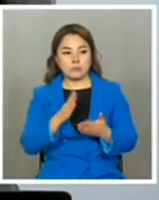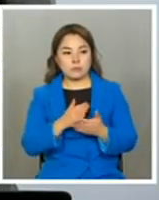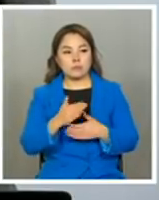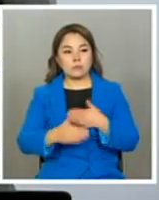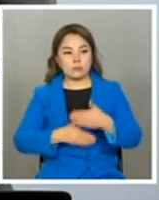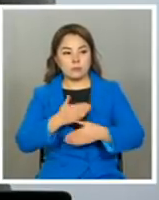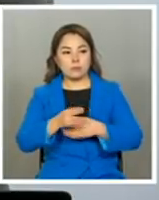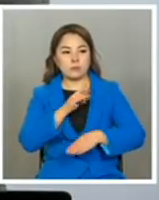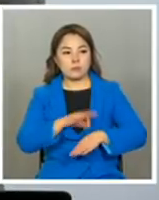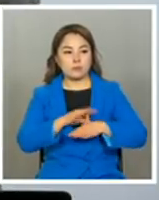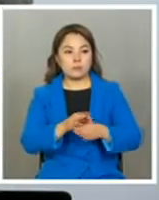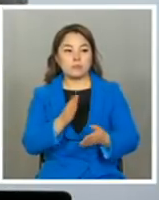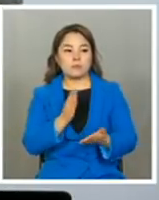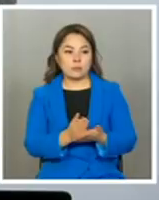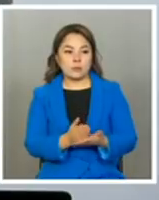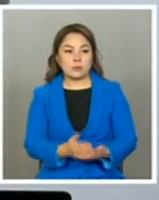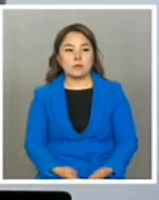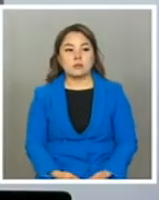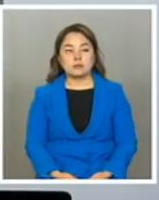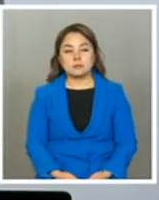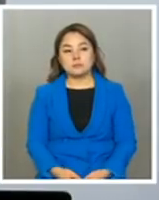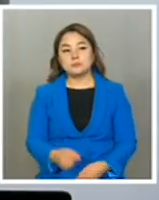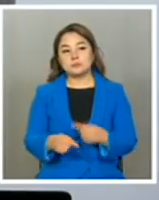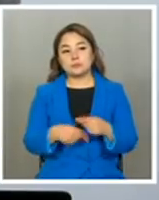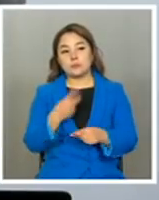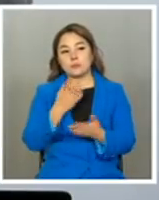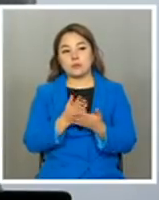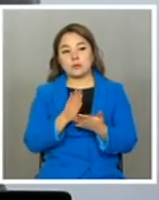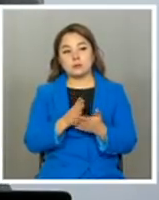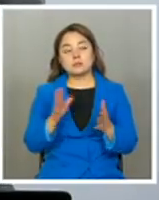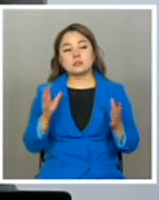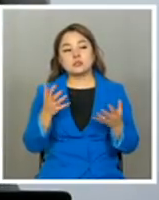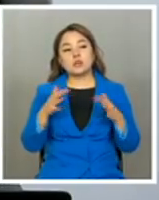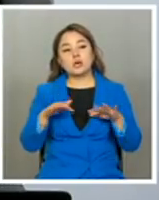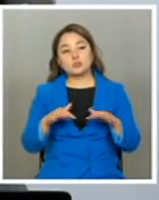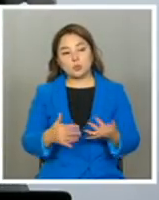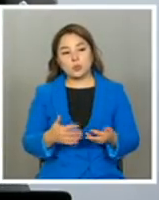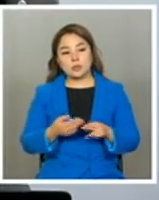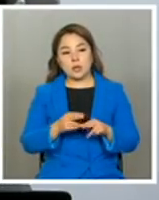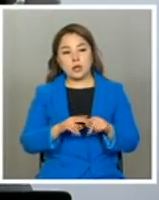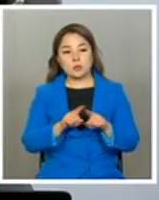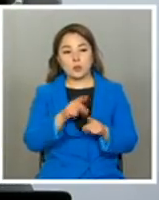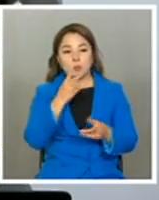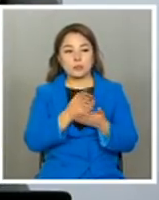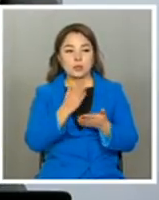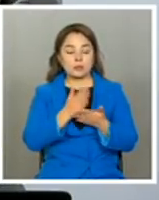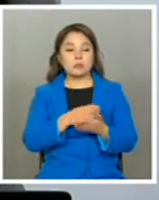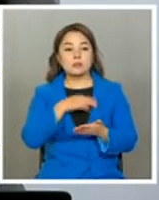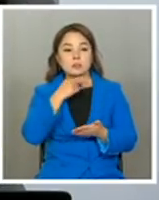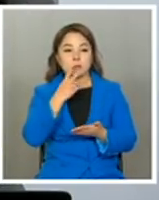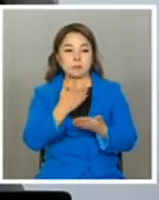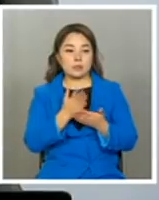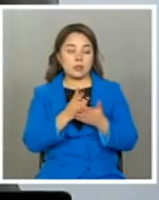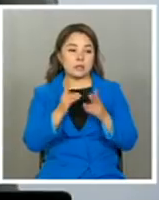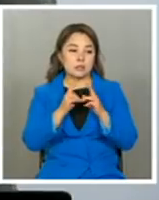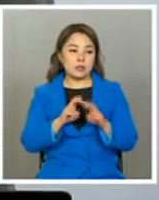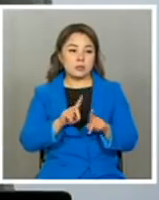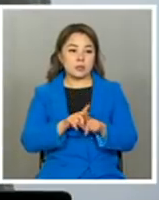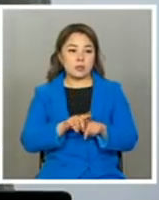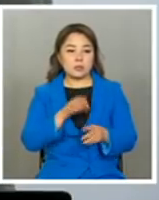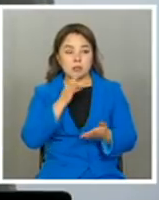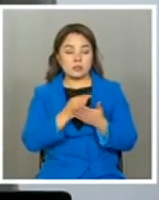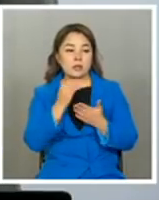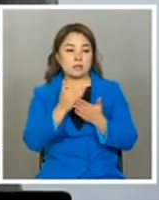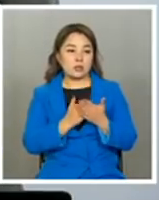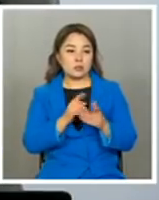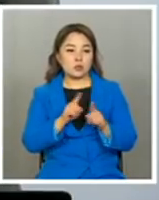жасап отырады. Келесі көрсеткіш қажу. Өздеріңіз зертханалық жұмыс барысында бақылағандарыңыздай, статикалық